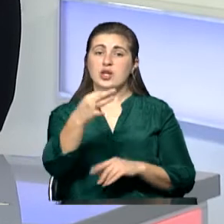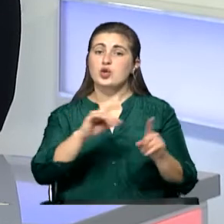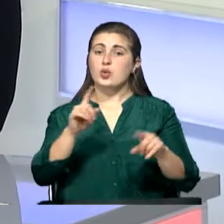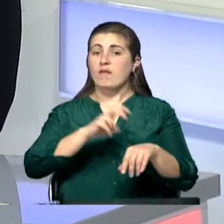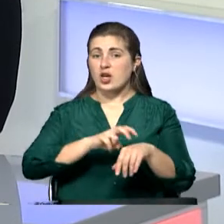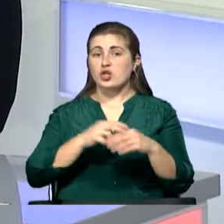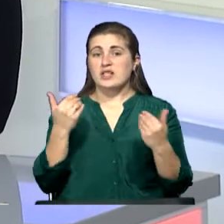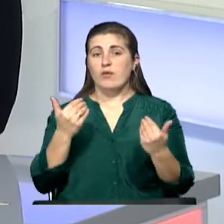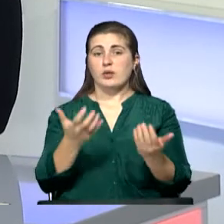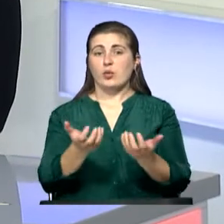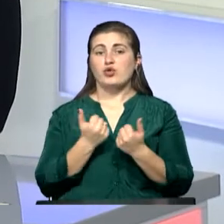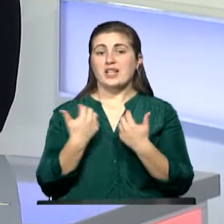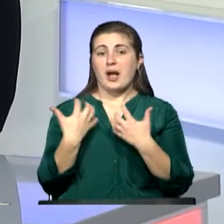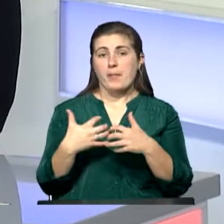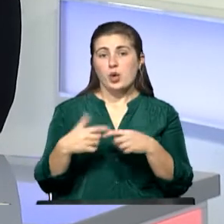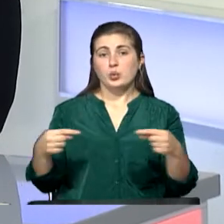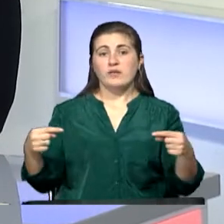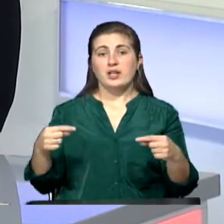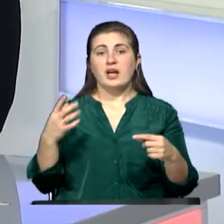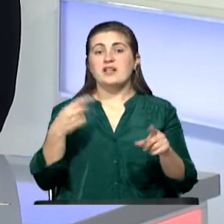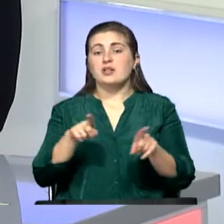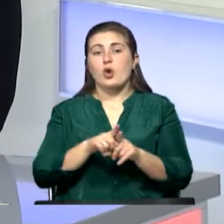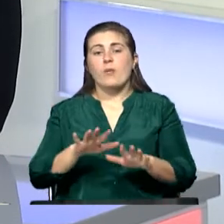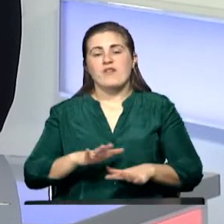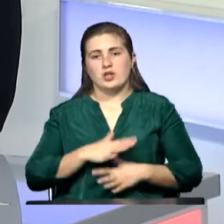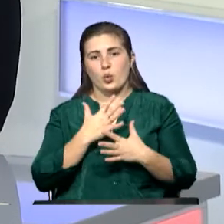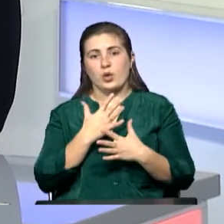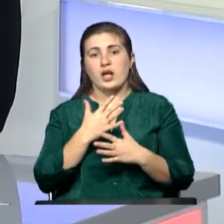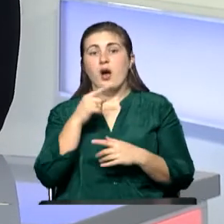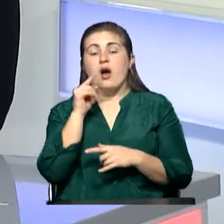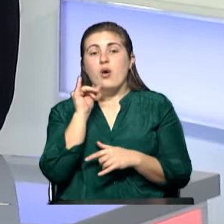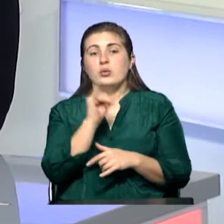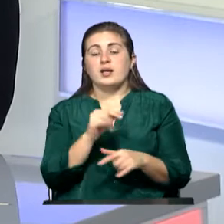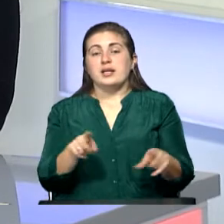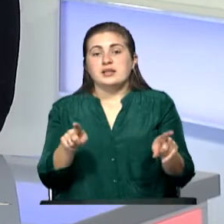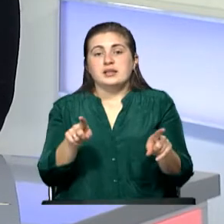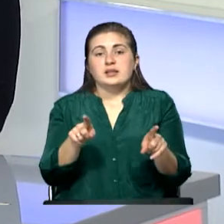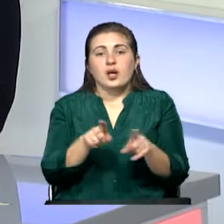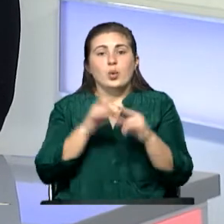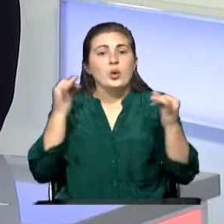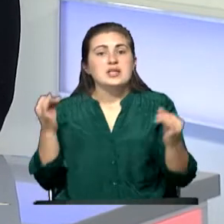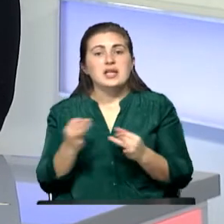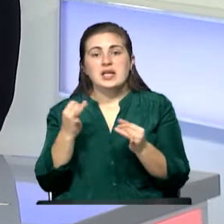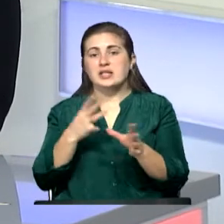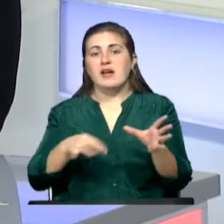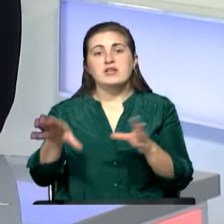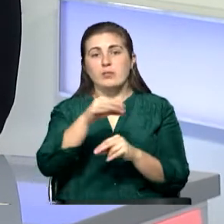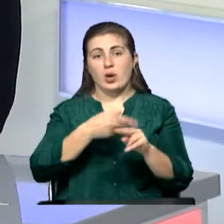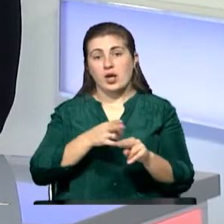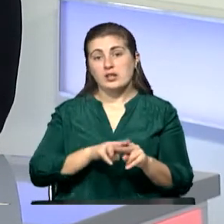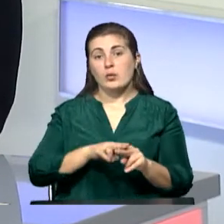врачи сегодня получают оборудование, они в таком восторге. У них такой интерес ко всему этому. И